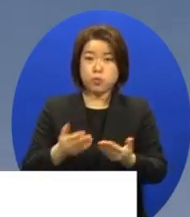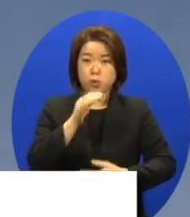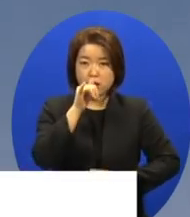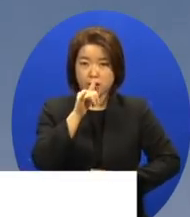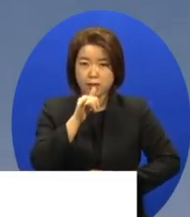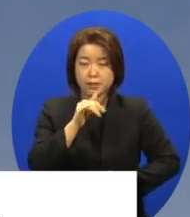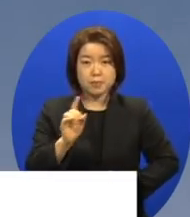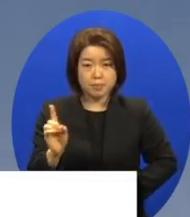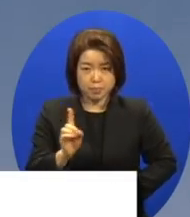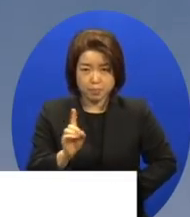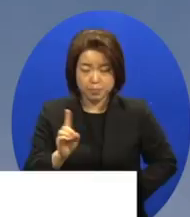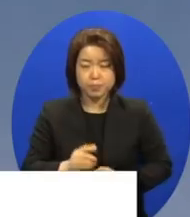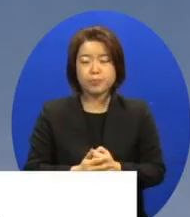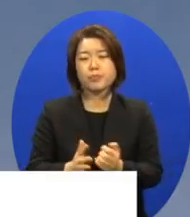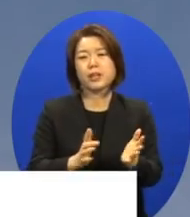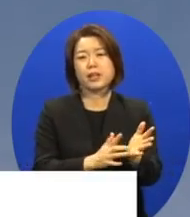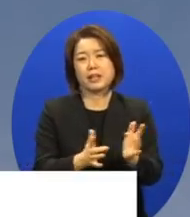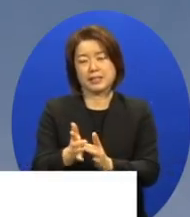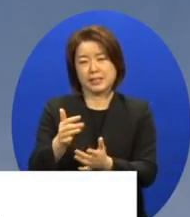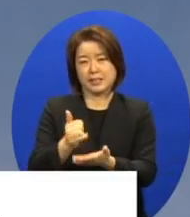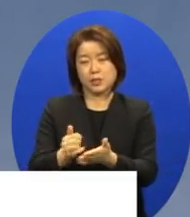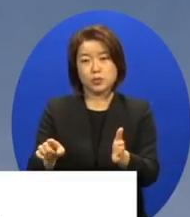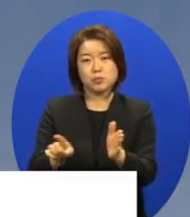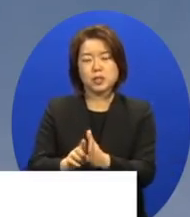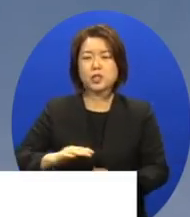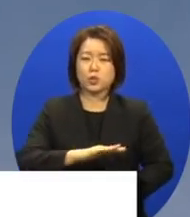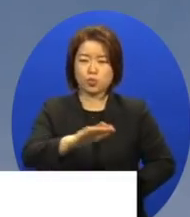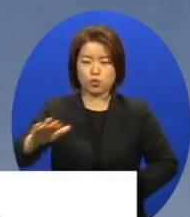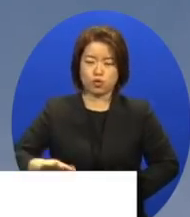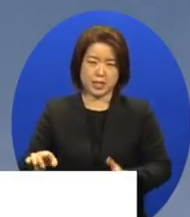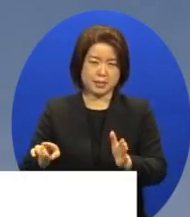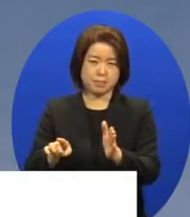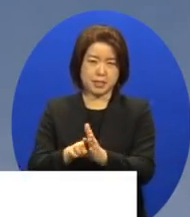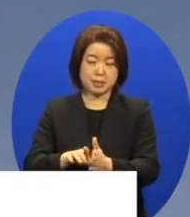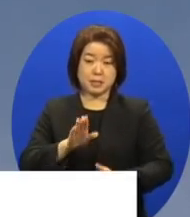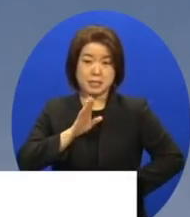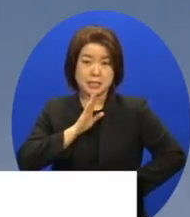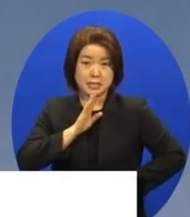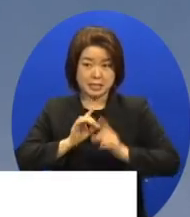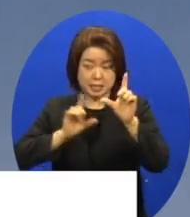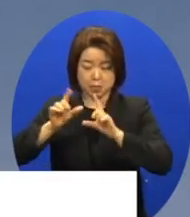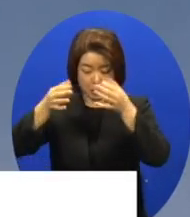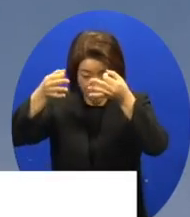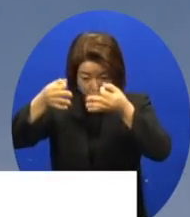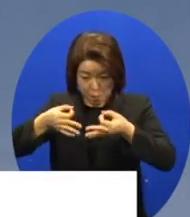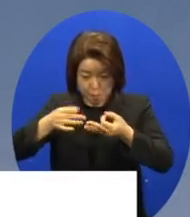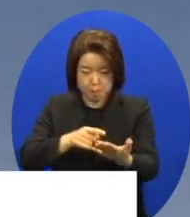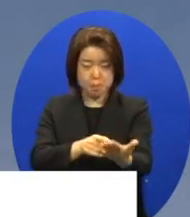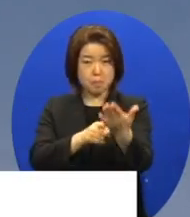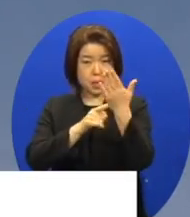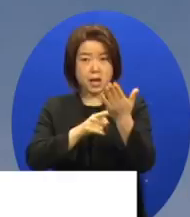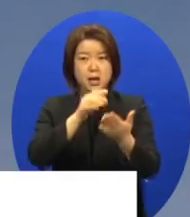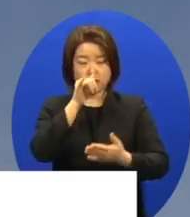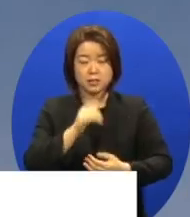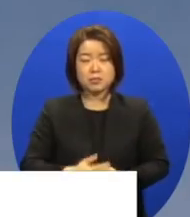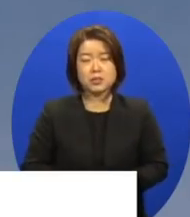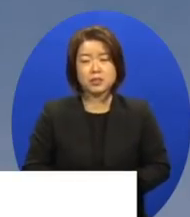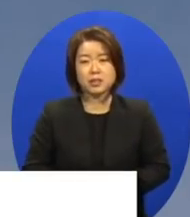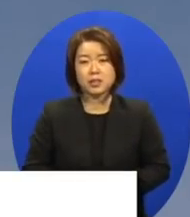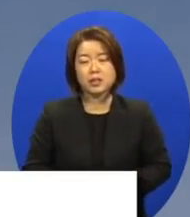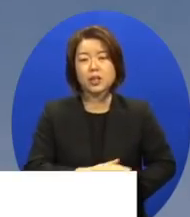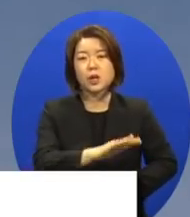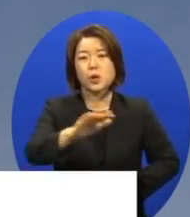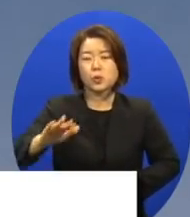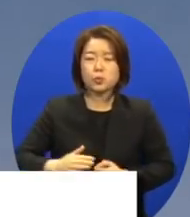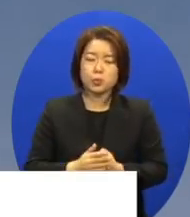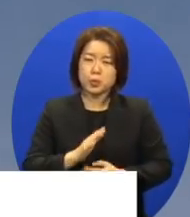그것은 예수를 믿는다고 하는 우리의 믿음의 실상 도 그대로 드러나고 있습니다 우리가 정말